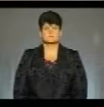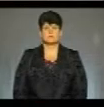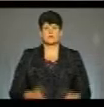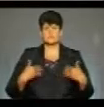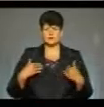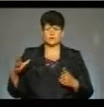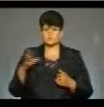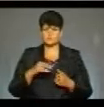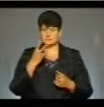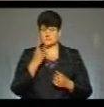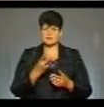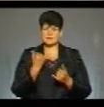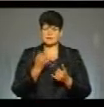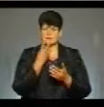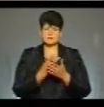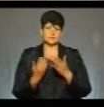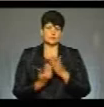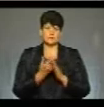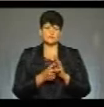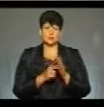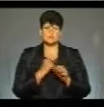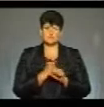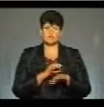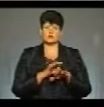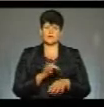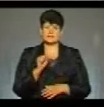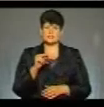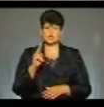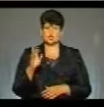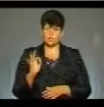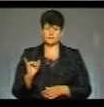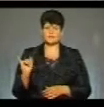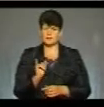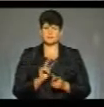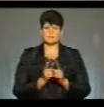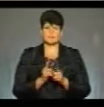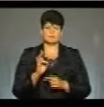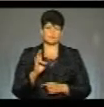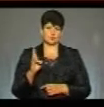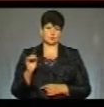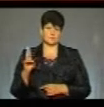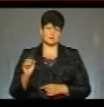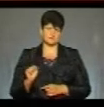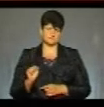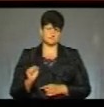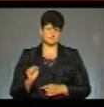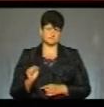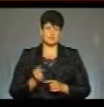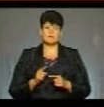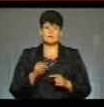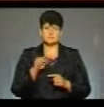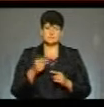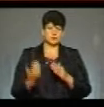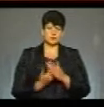Вітаю всіх, хто зараз з нами. Ви дивитесь новини. У студії для вас працюють ведуча Анастасія Чечко і сурдоперекладач Надія Коцовська. І у цьому